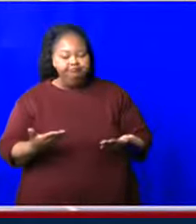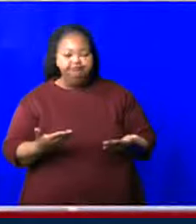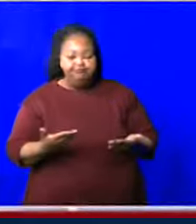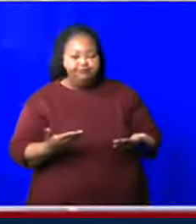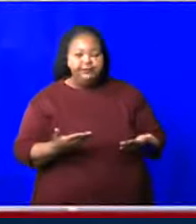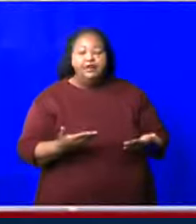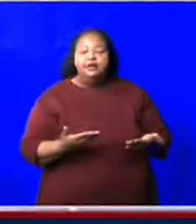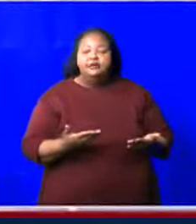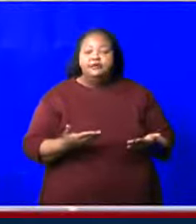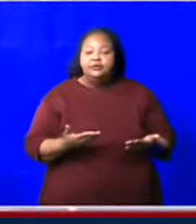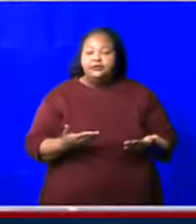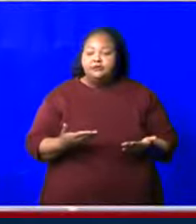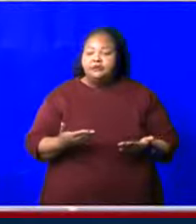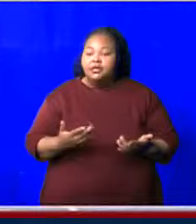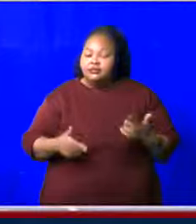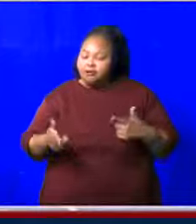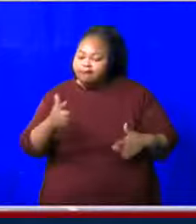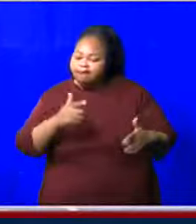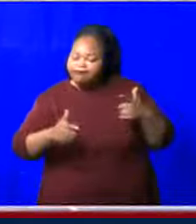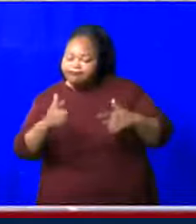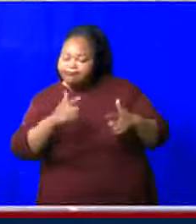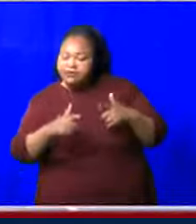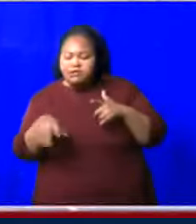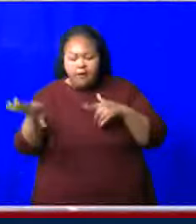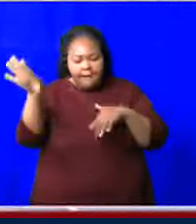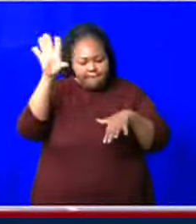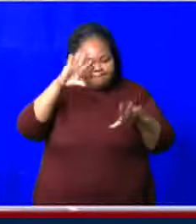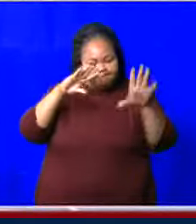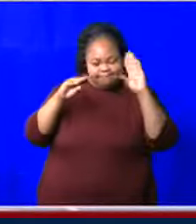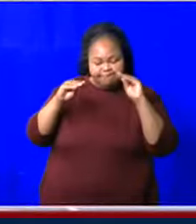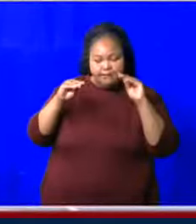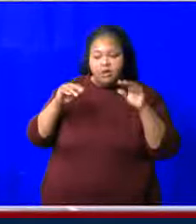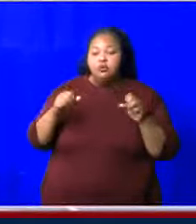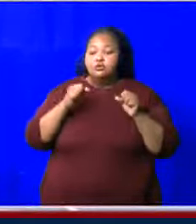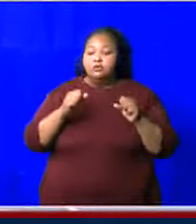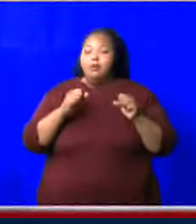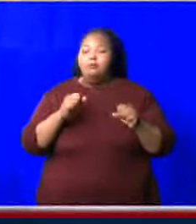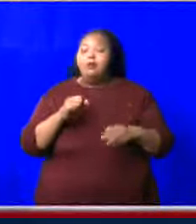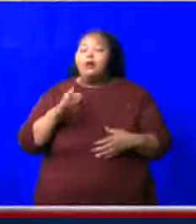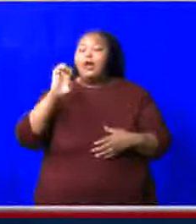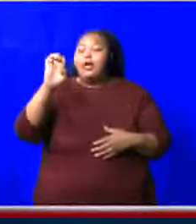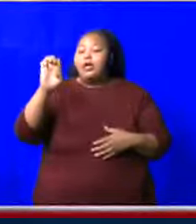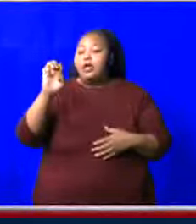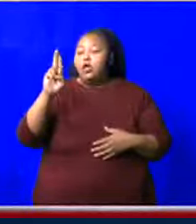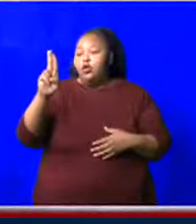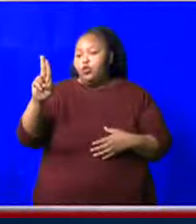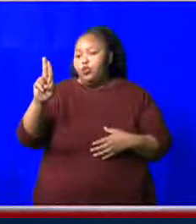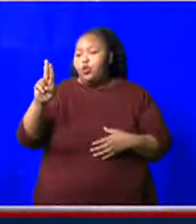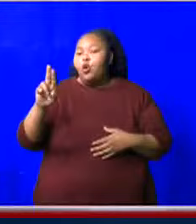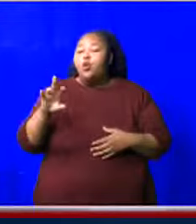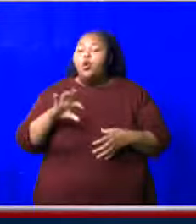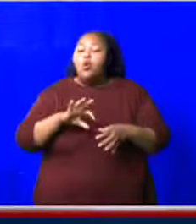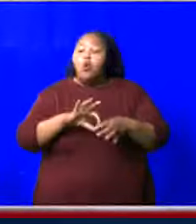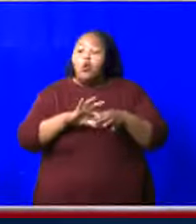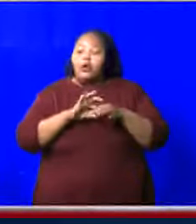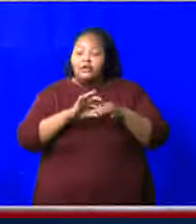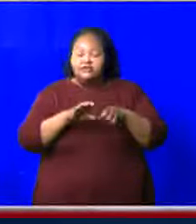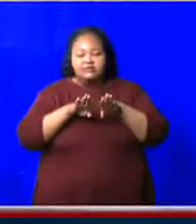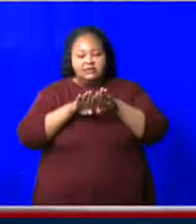sifundziswa ukuthi vele nibambile ngisho nale EU standard. Lomsebenzi